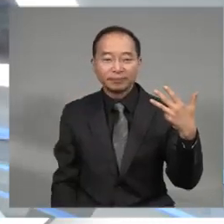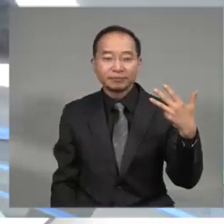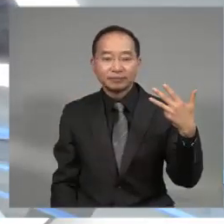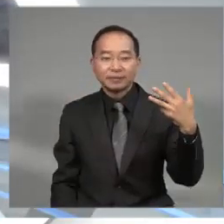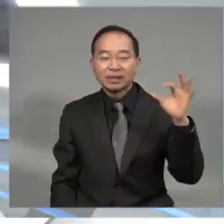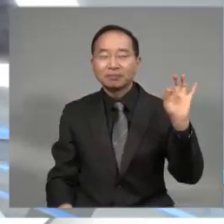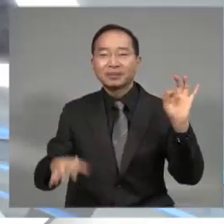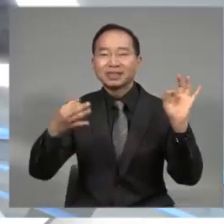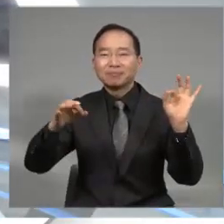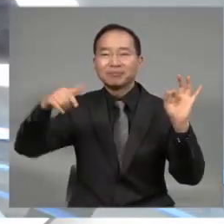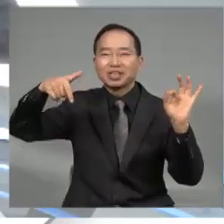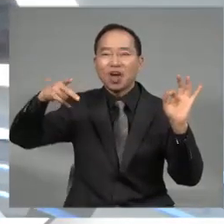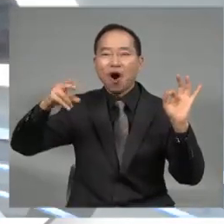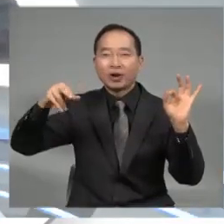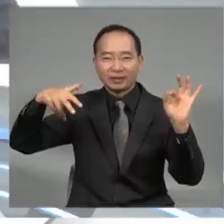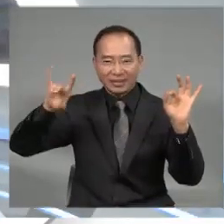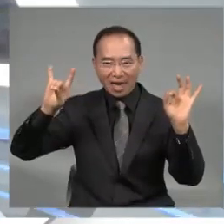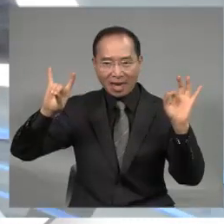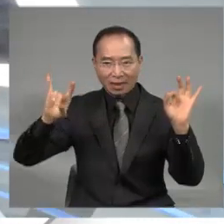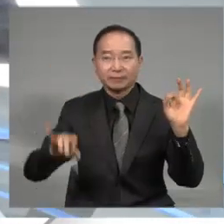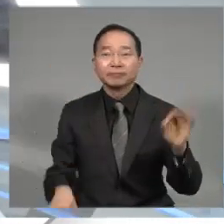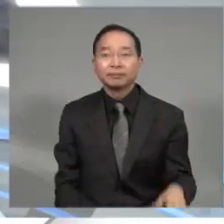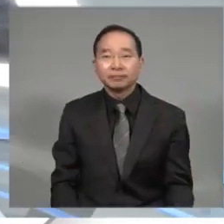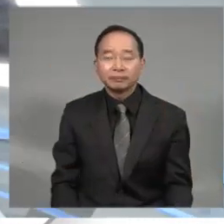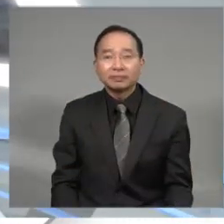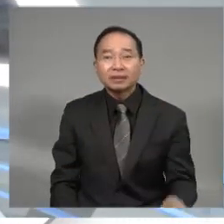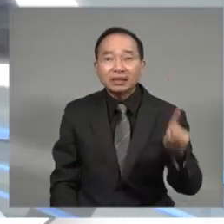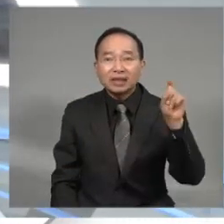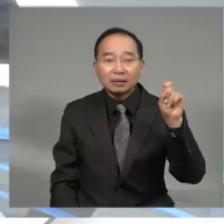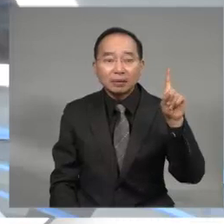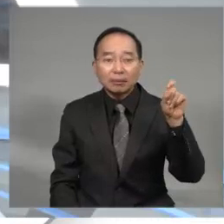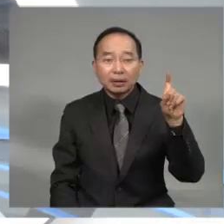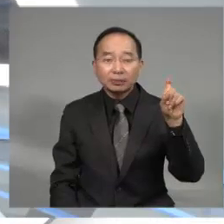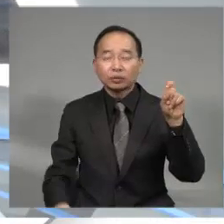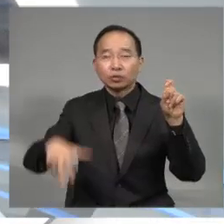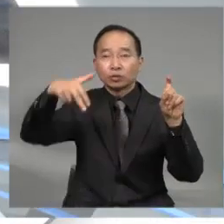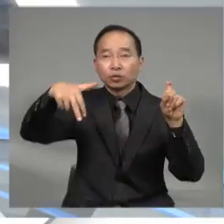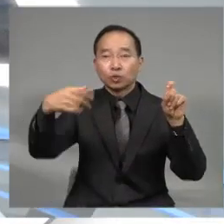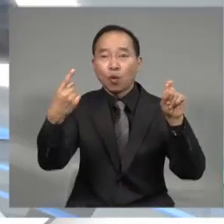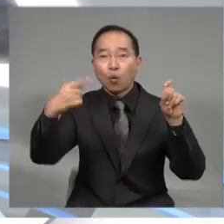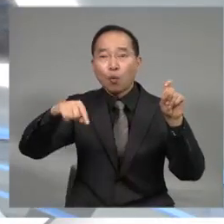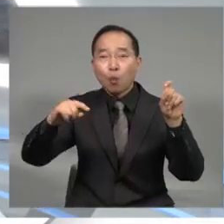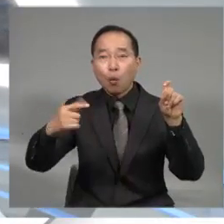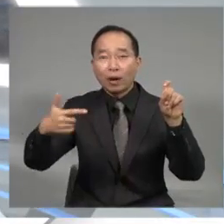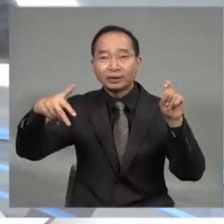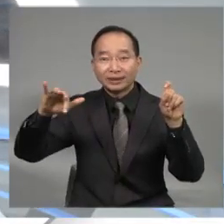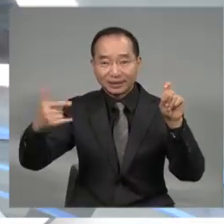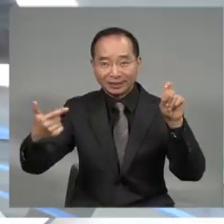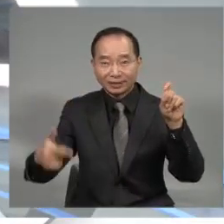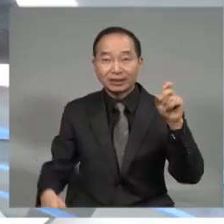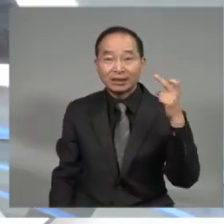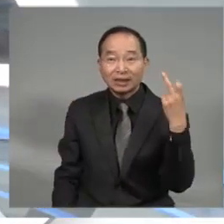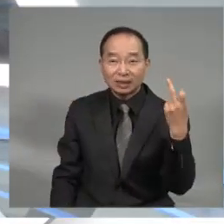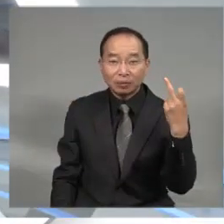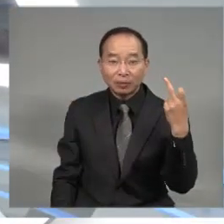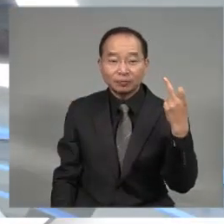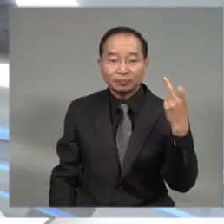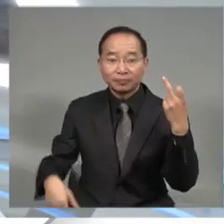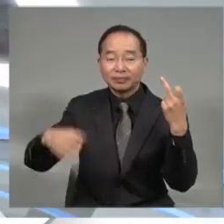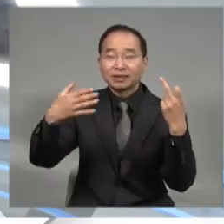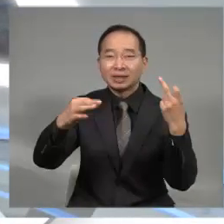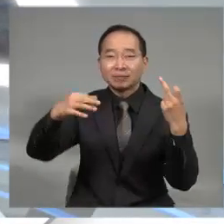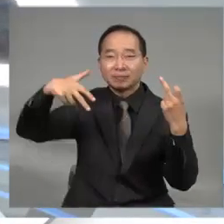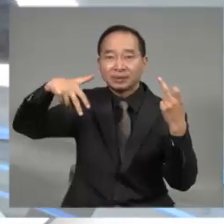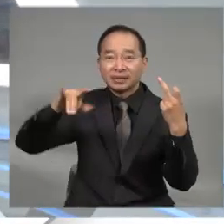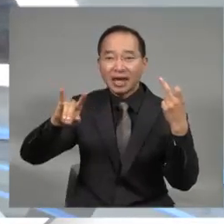김경재 후보입니다. 기호 11번은 우리공화당 조원진 후보, 기호 12번은 진보당의